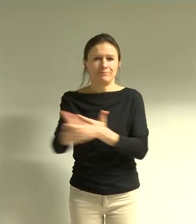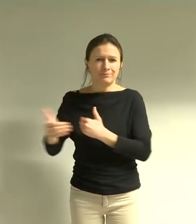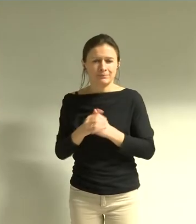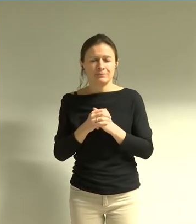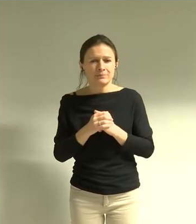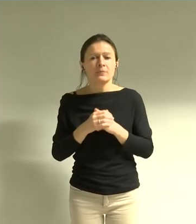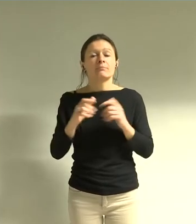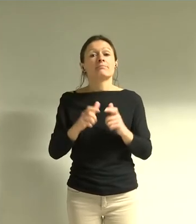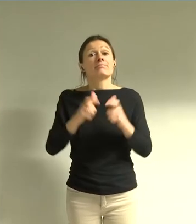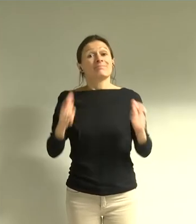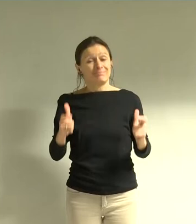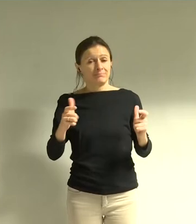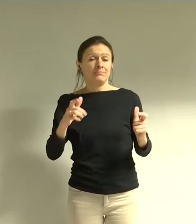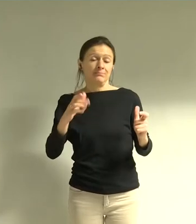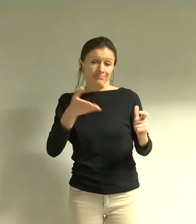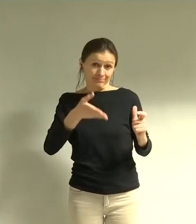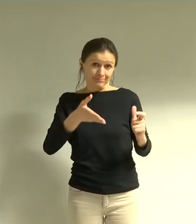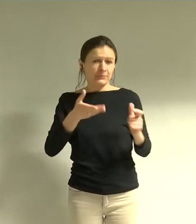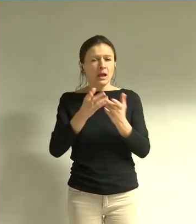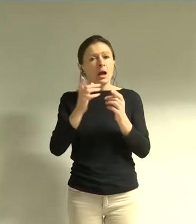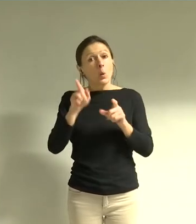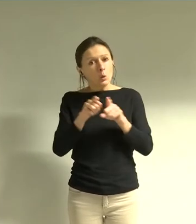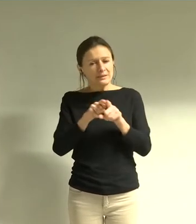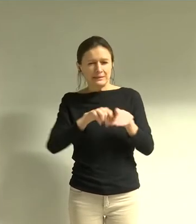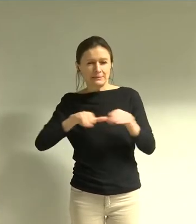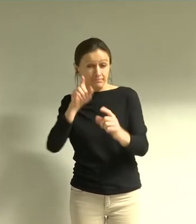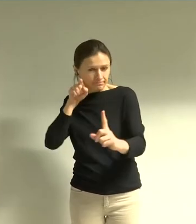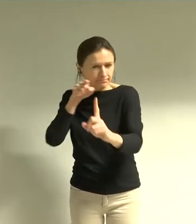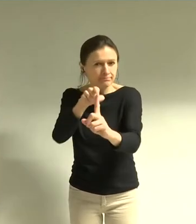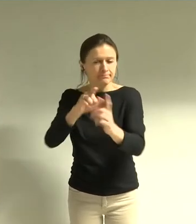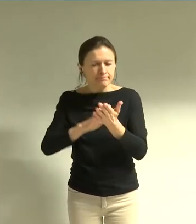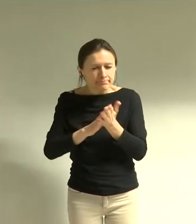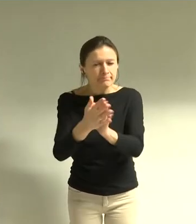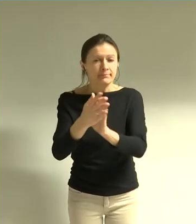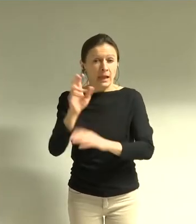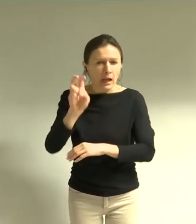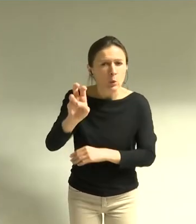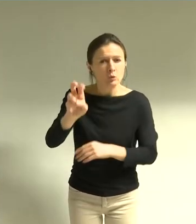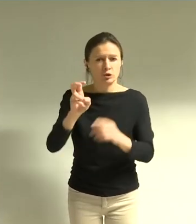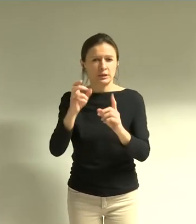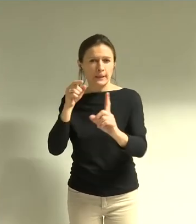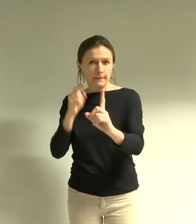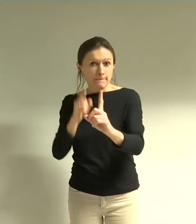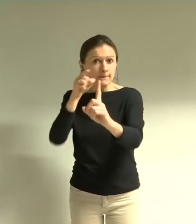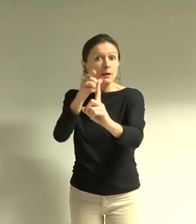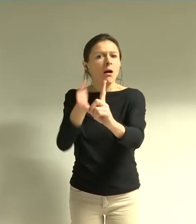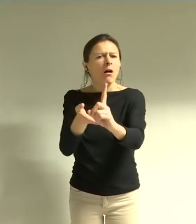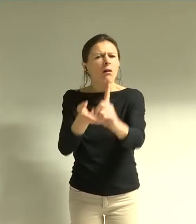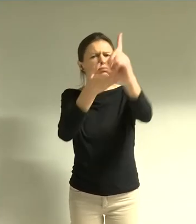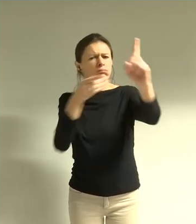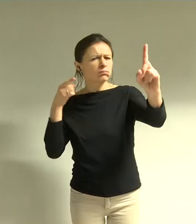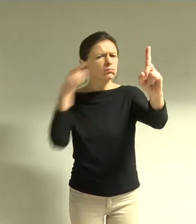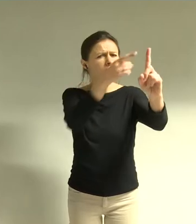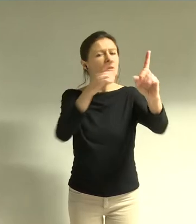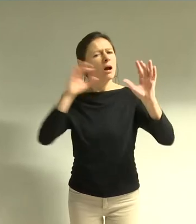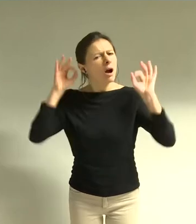sic à mettre en oeuvre une politique de transition écologique ambitieuse et exemplaire tant au niveau de ses pratiques internes que dans